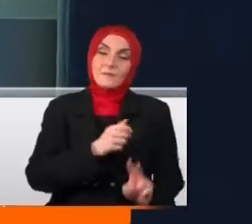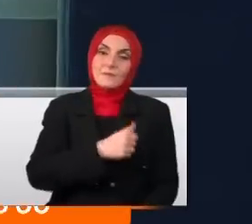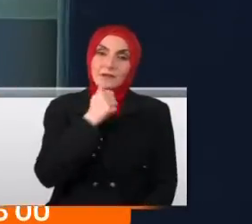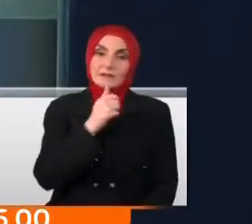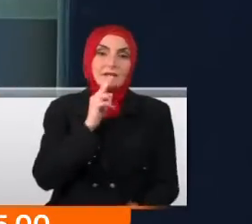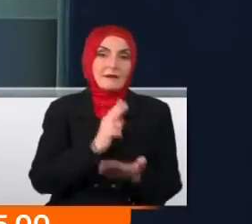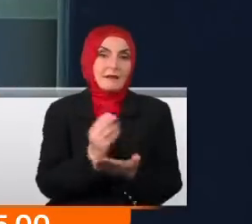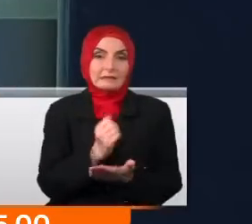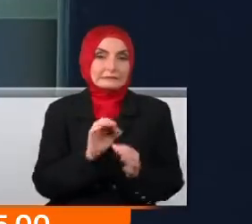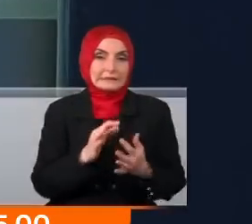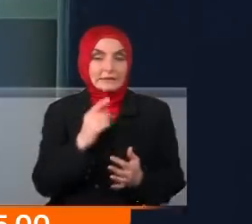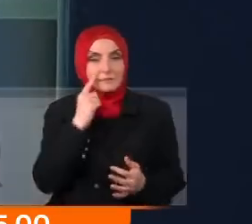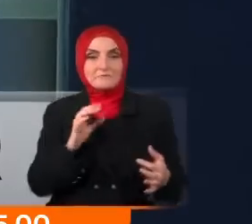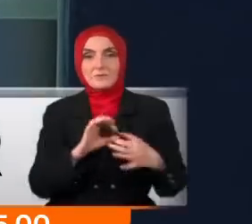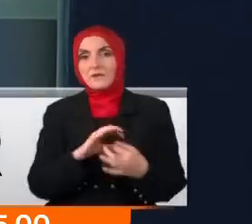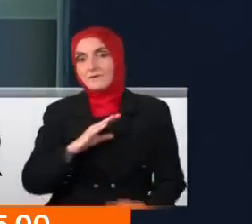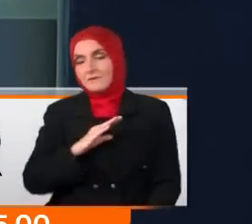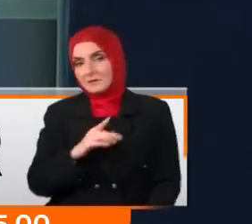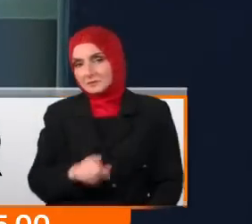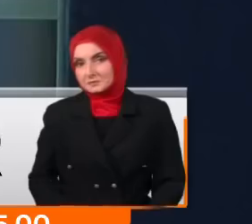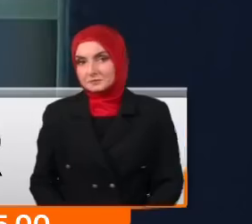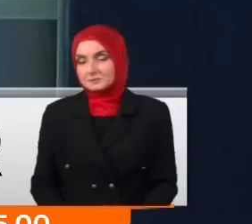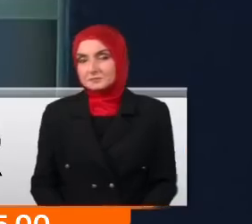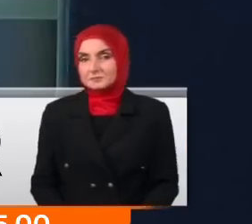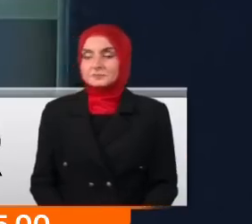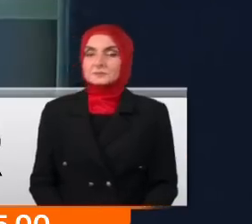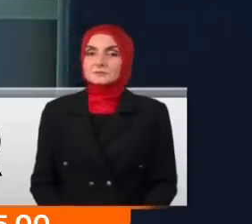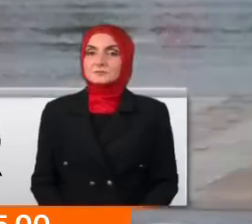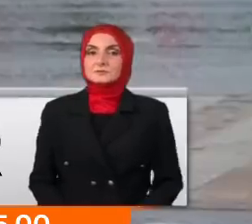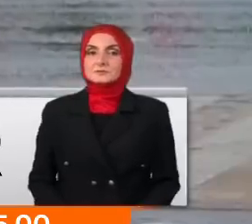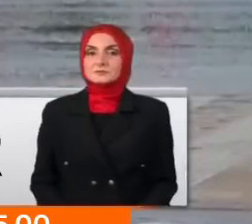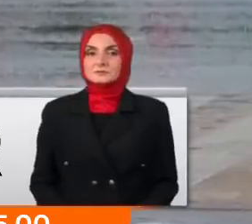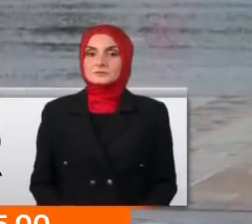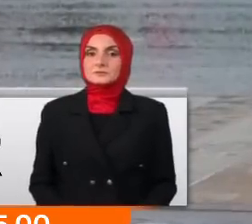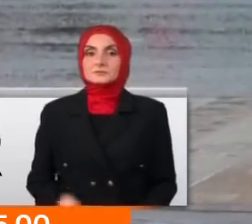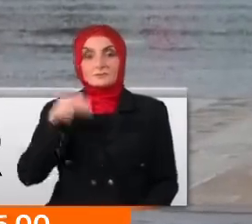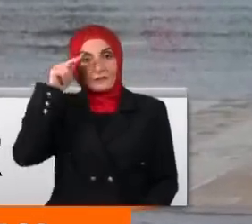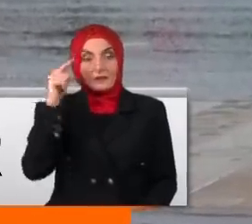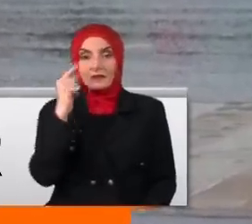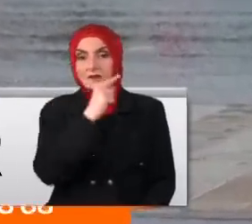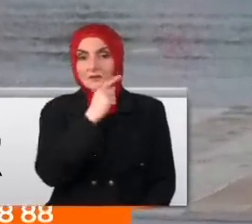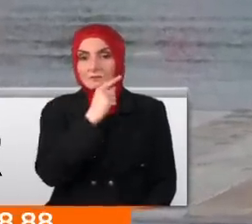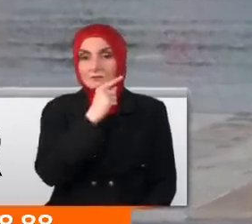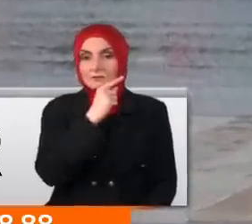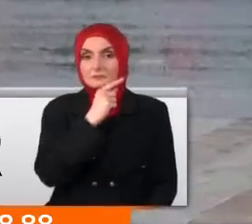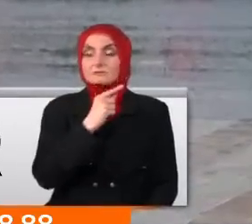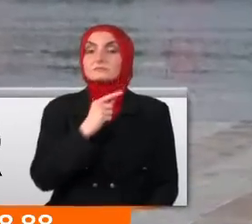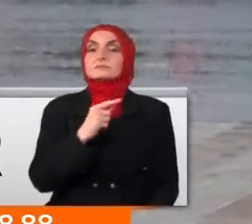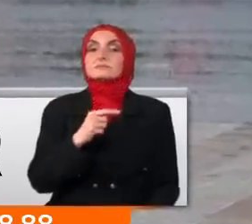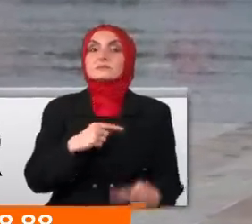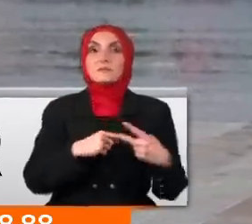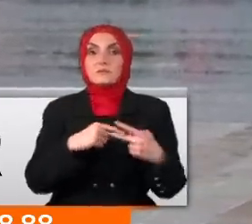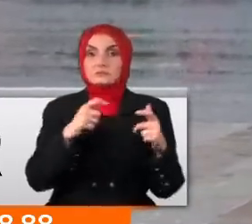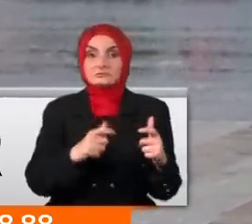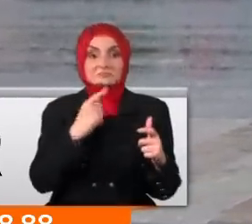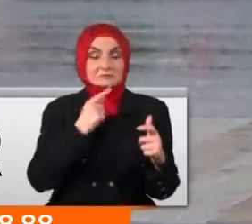izliyoruz. Şimdiye kadar santral çevresinde herhangi bir radyoaktif hareketlilik tespit etmedik. Amerika Zaporijya dese de kalkışmanın nükleer